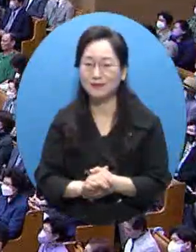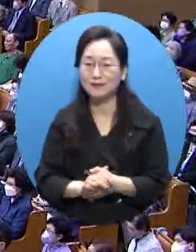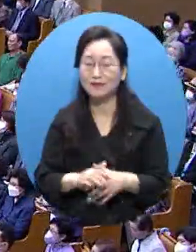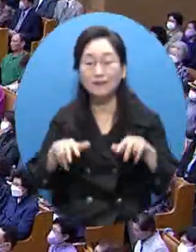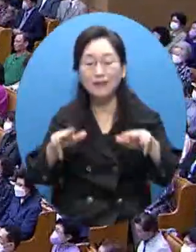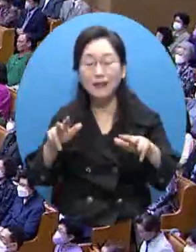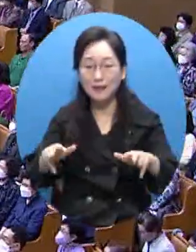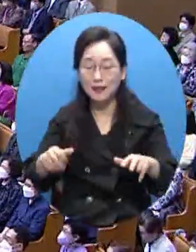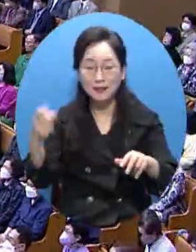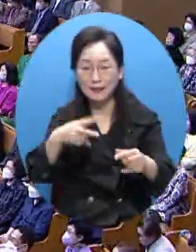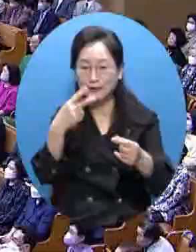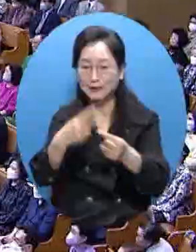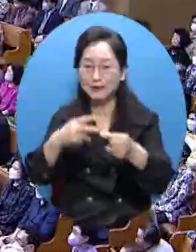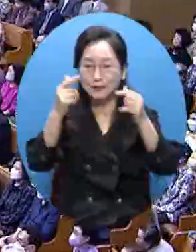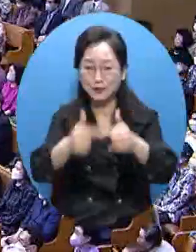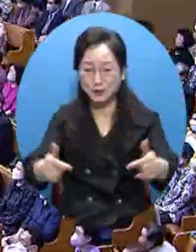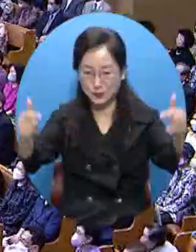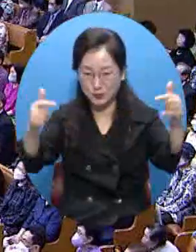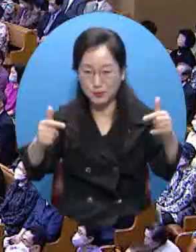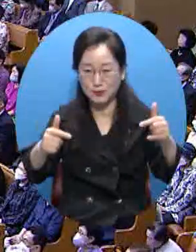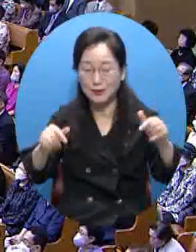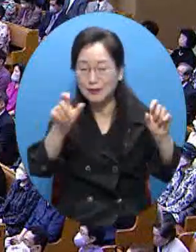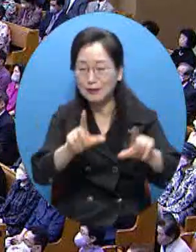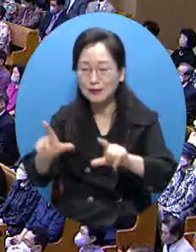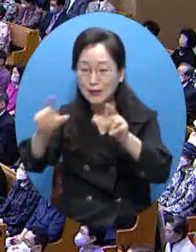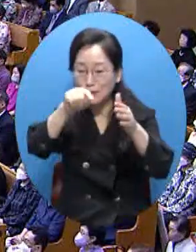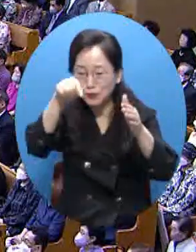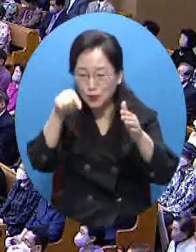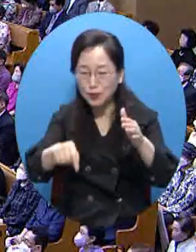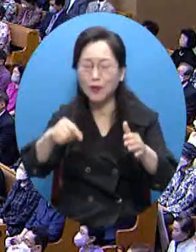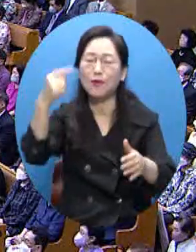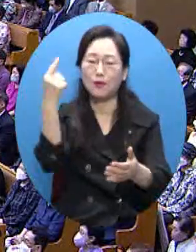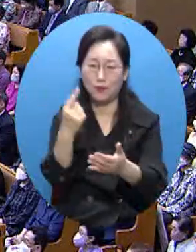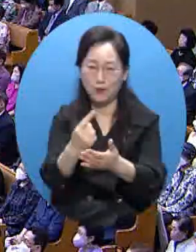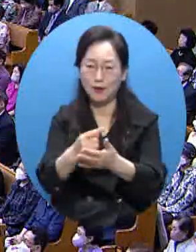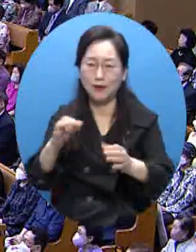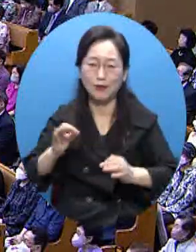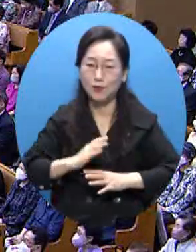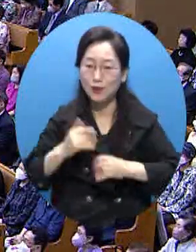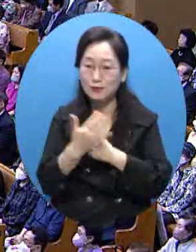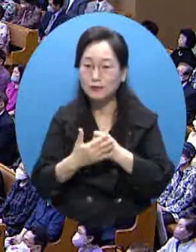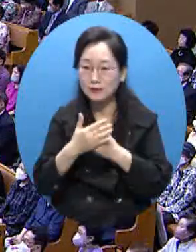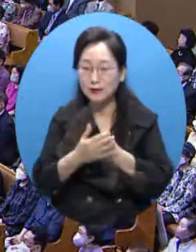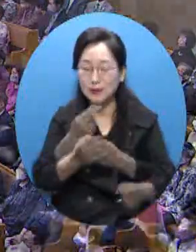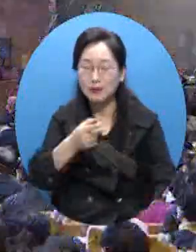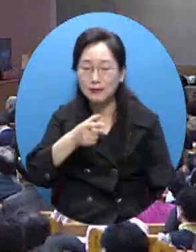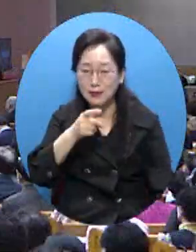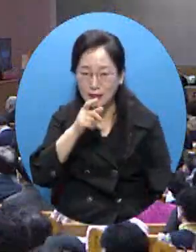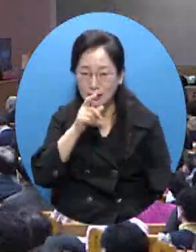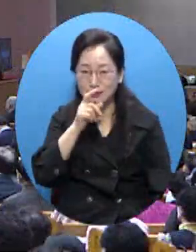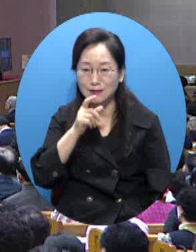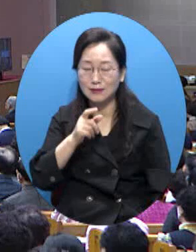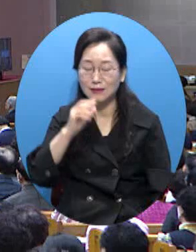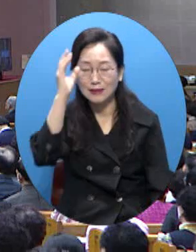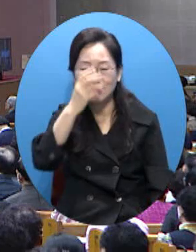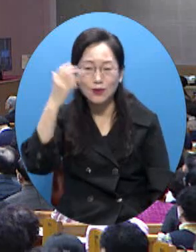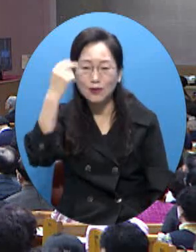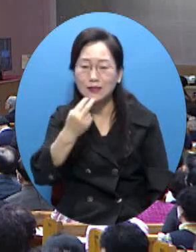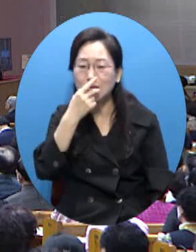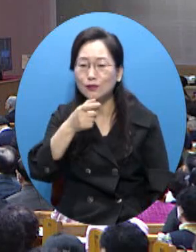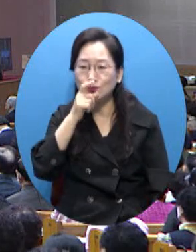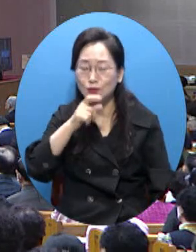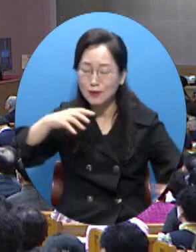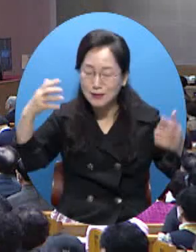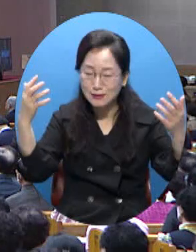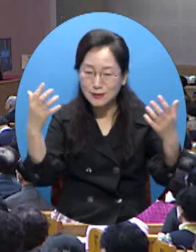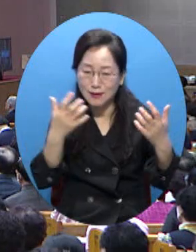이제 제2의 부흥 역사가 우리 삶 가운데 임하여서 놀라운 은혜 가운데 생명의 생수가 성령의 생수가 온 세상을